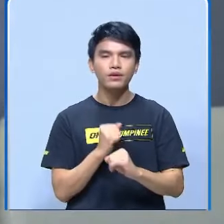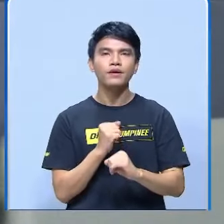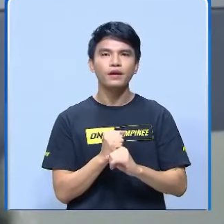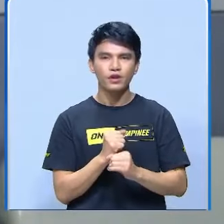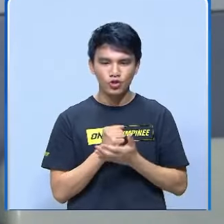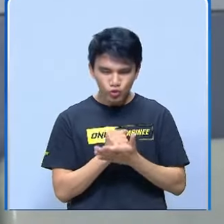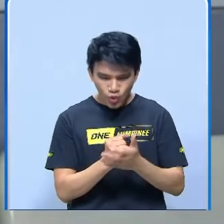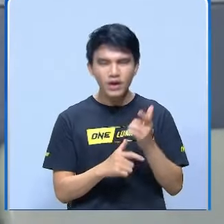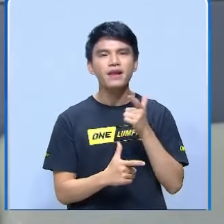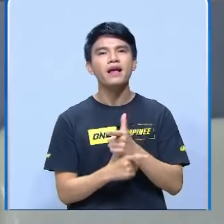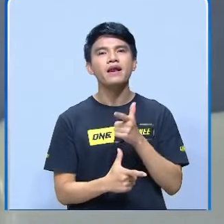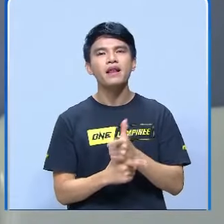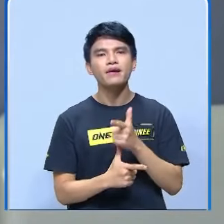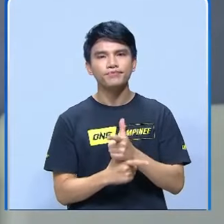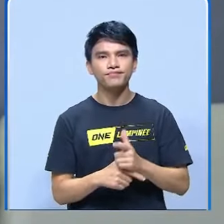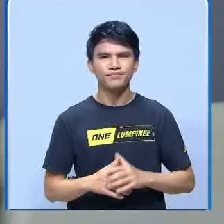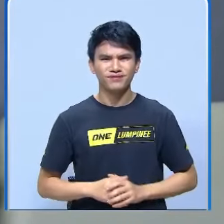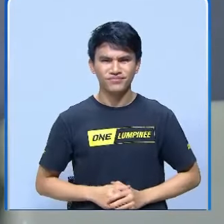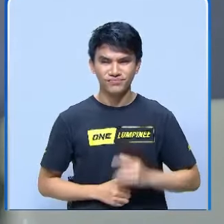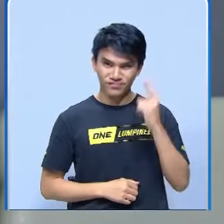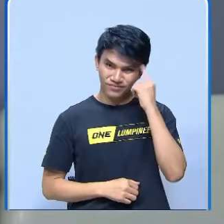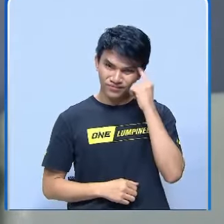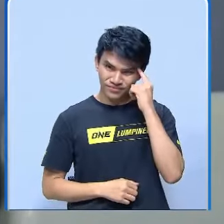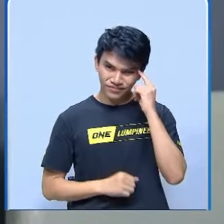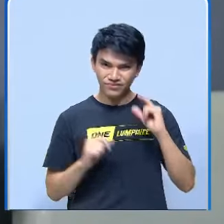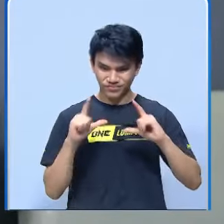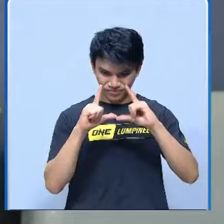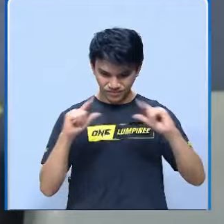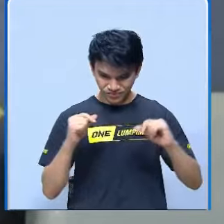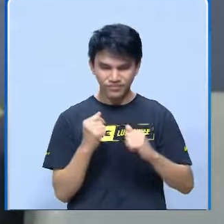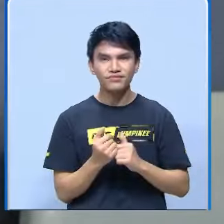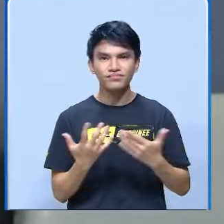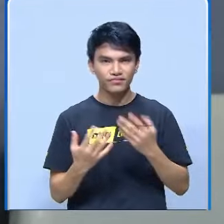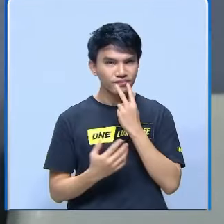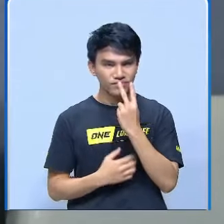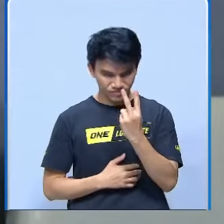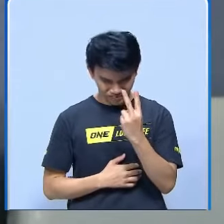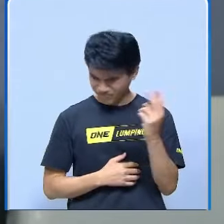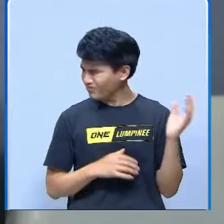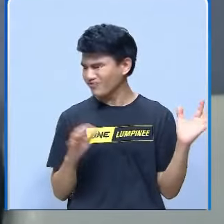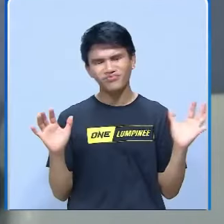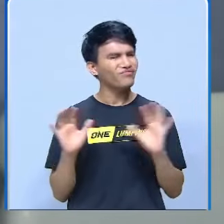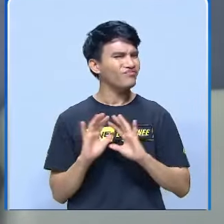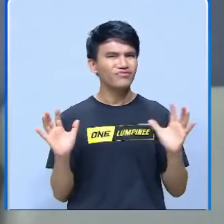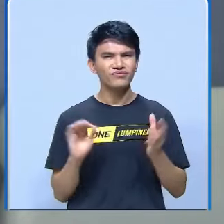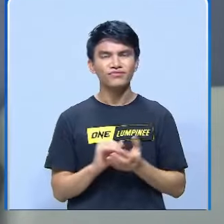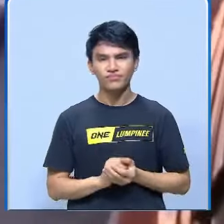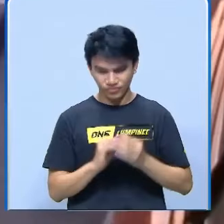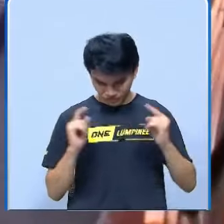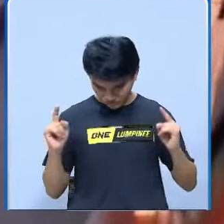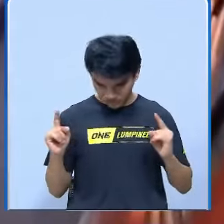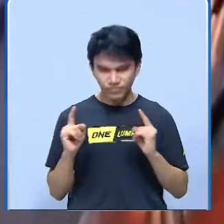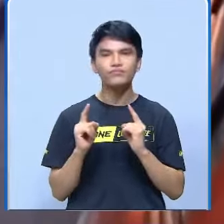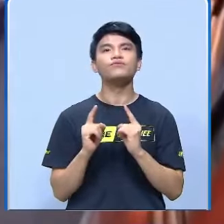นเลี้ยงไว้อยู่นะคะเอาคุณผู้ชมคิดว่าคนขับแท็กซี่ยอมไหมไม่ยอมพอมาเจอกันเนี่ยตรง